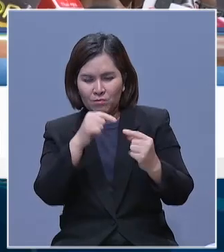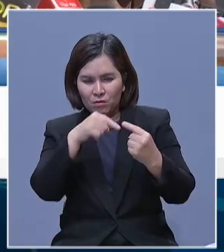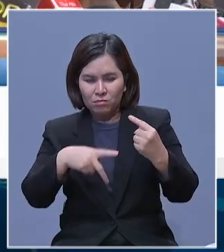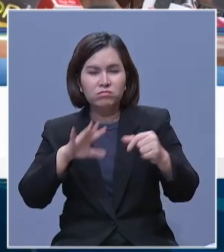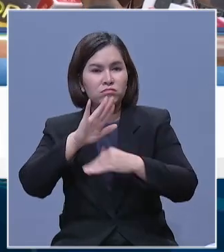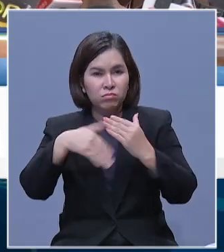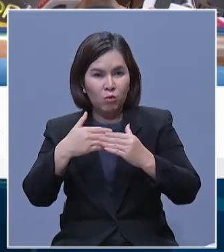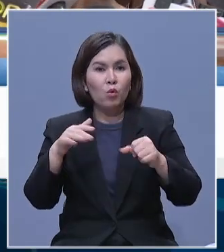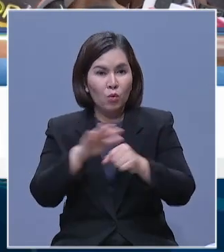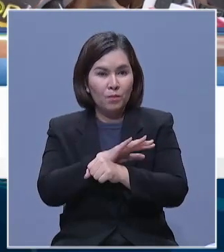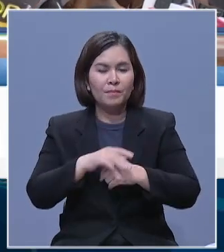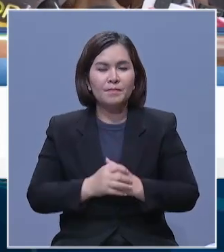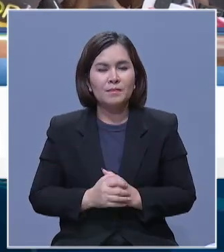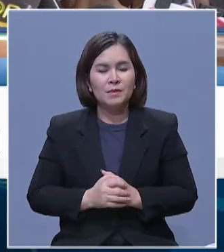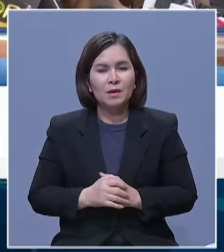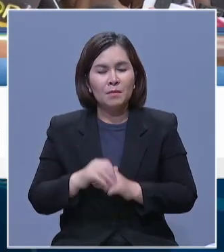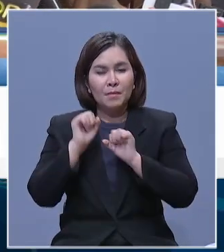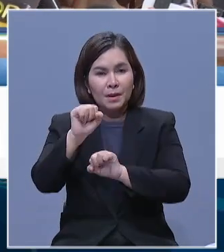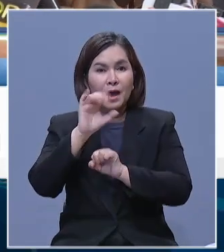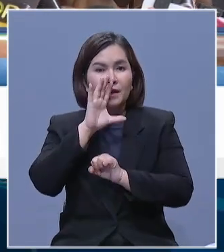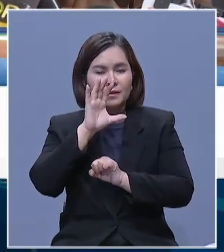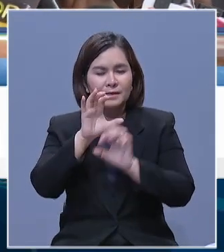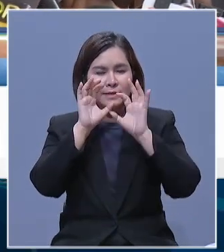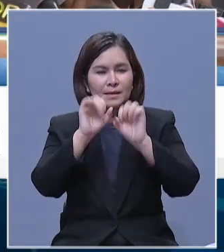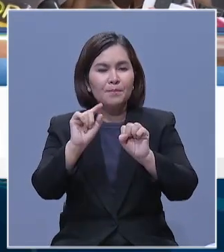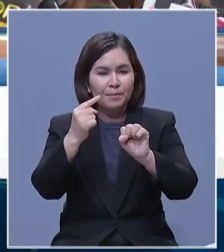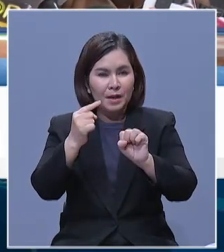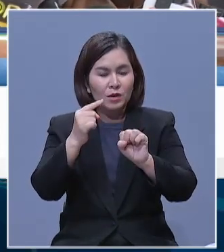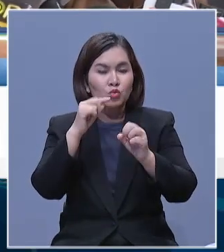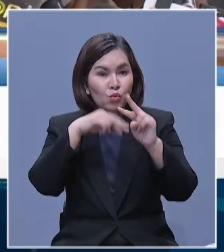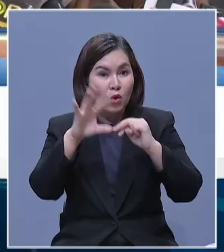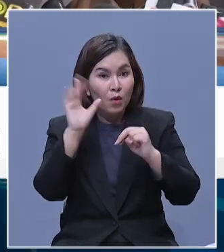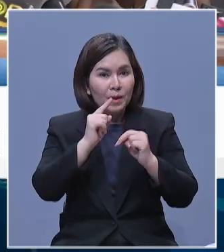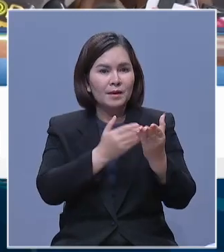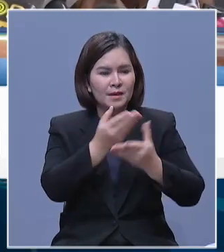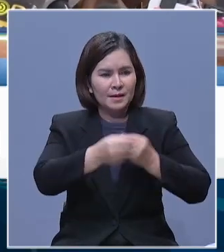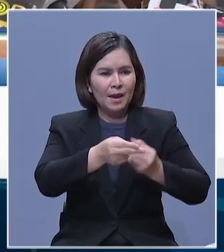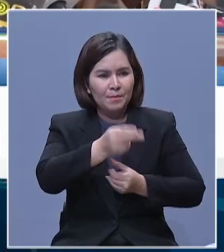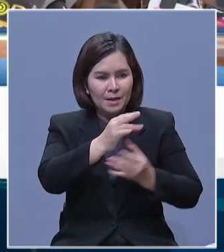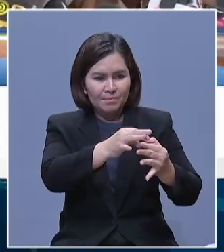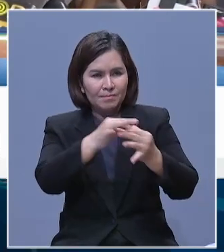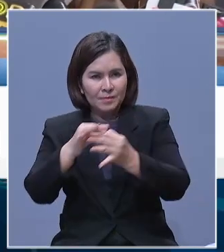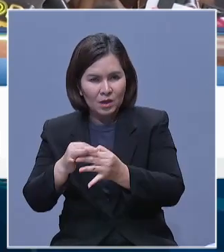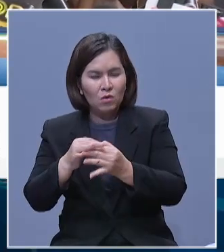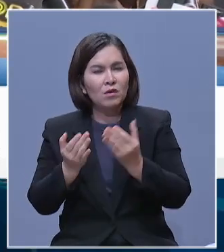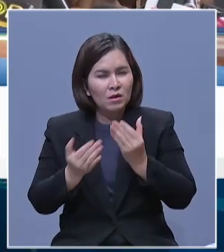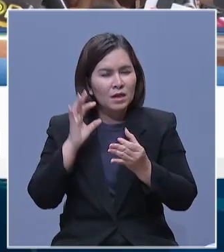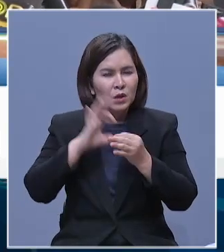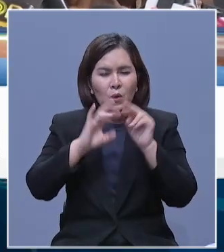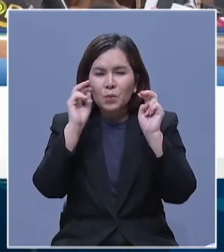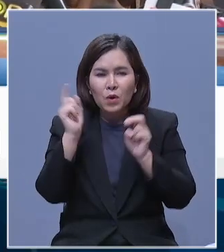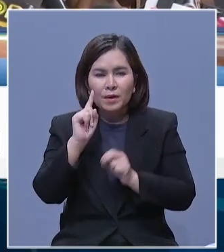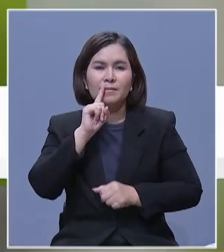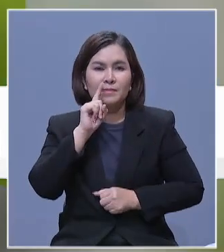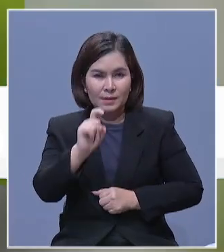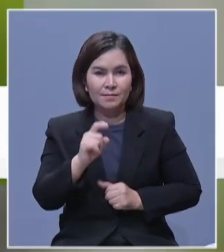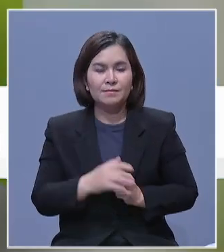คราวนี้ถามว่าบุคคลที่จะถูกออกหมายจับเป็นการขยายผลมาจากการซื้อขายปืนหรือเกี่ยวข้องเรื่องไหนบ้าง